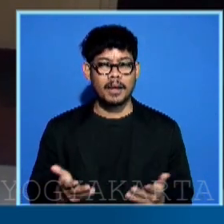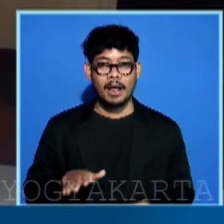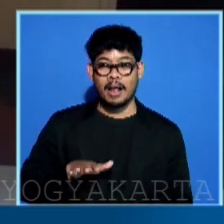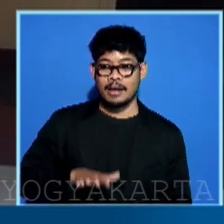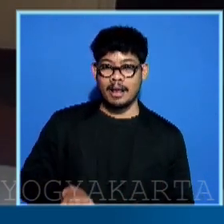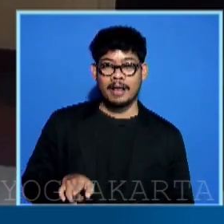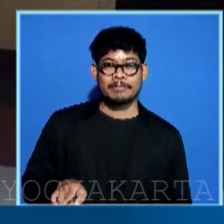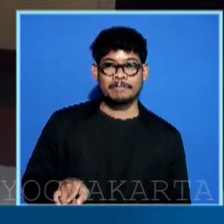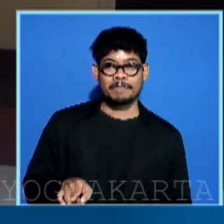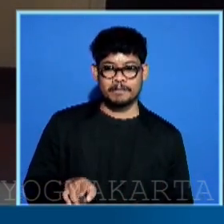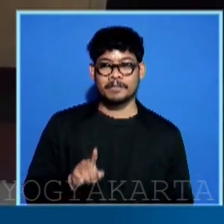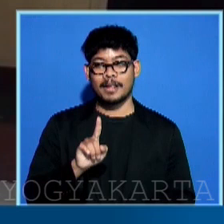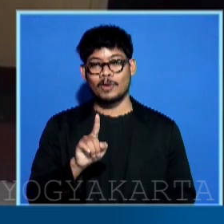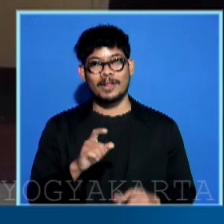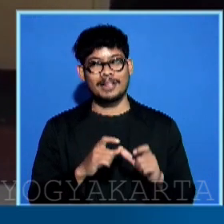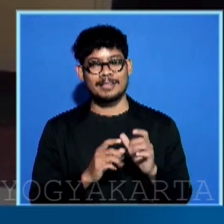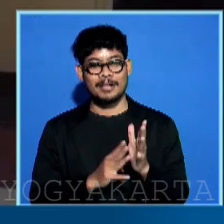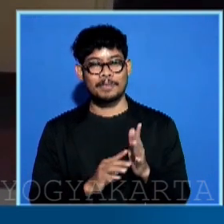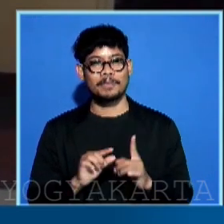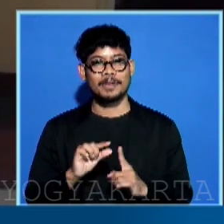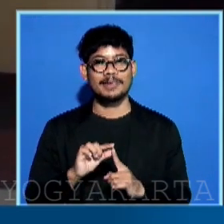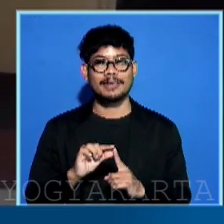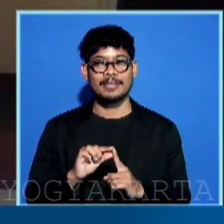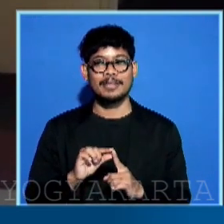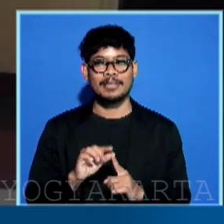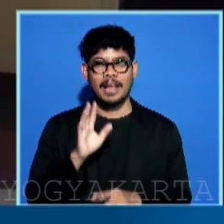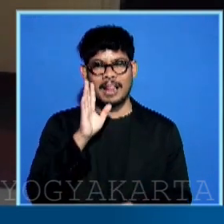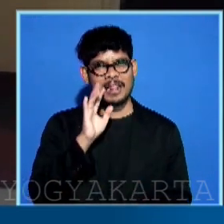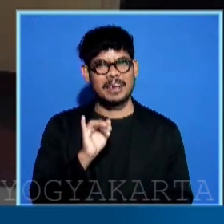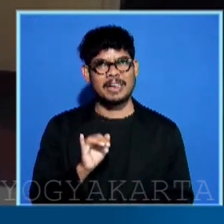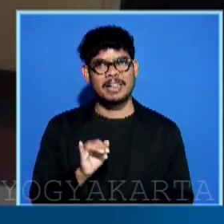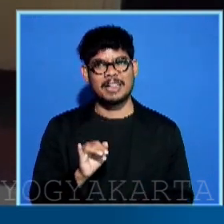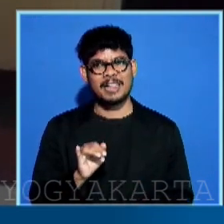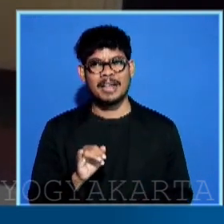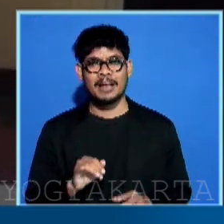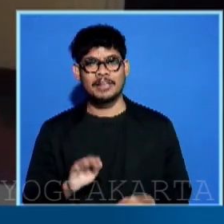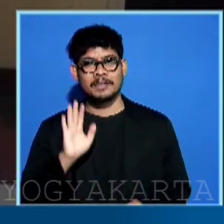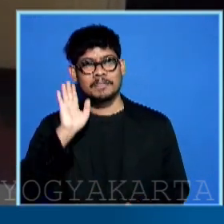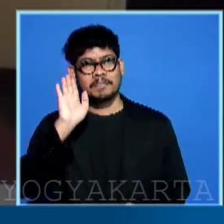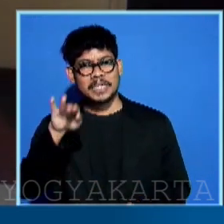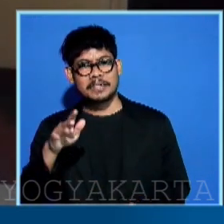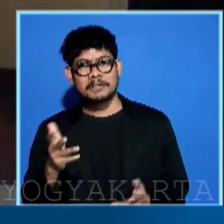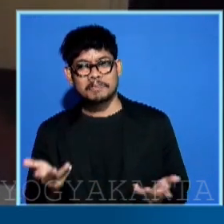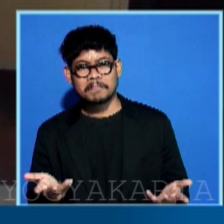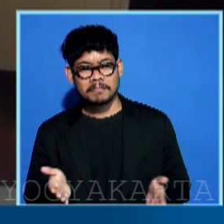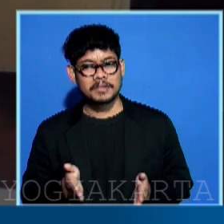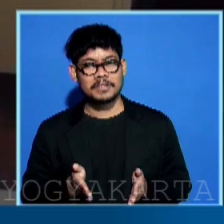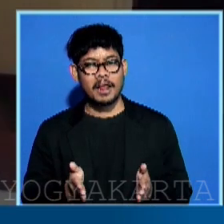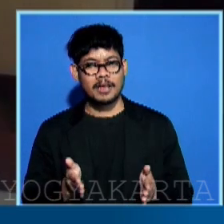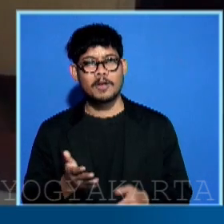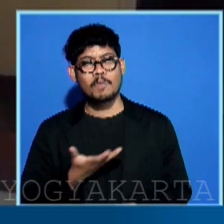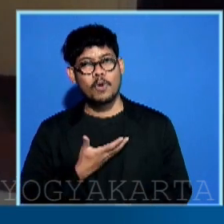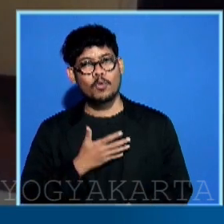masih kelas 1 SMP. Ya yang agak aneh itu cuman kita baru berangkat, cuman di jalan itu ceritanya mau pulangnya